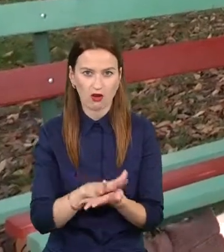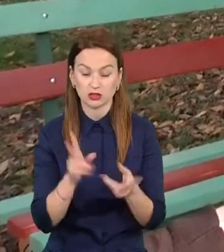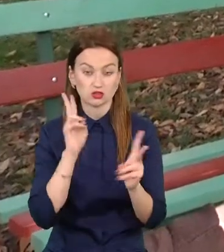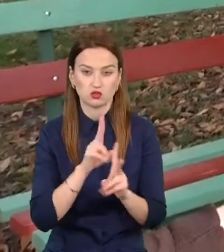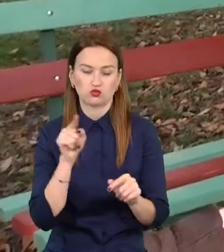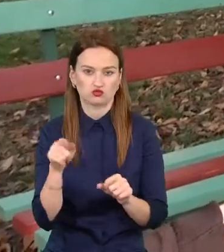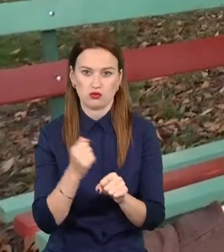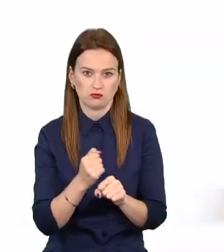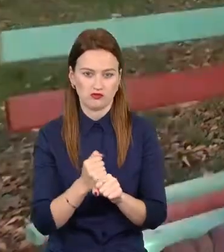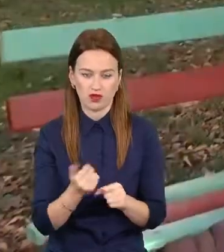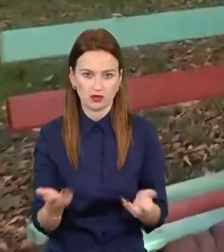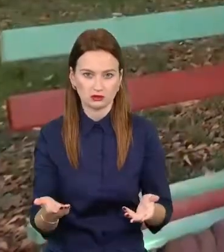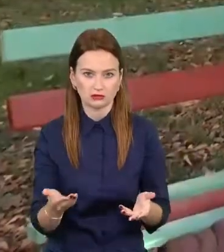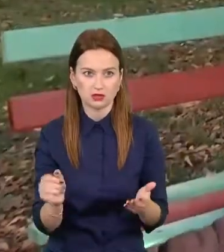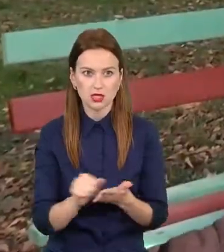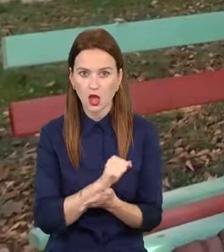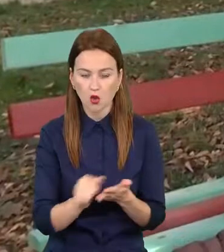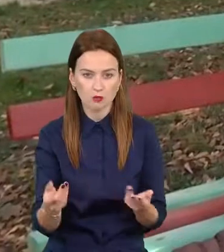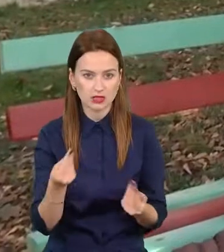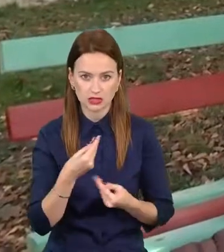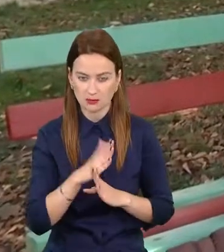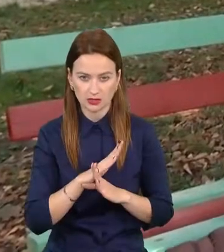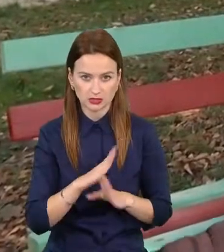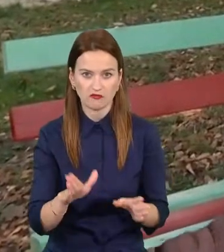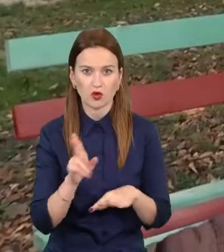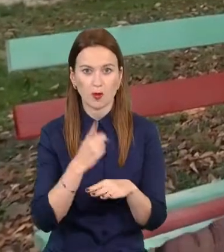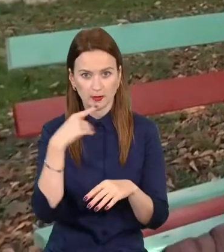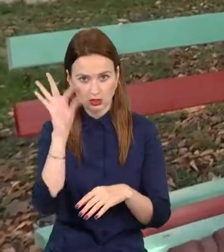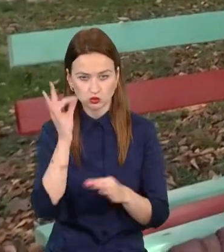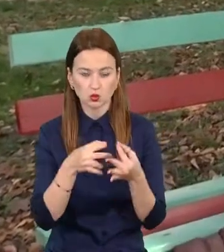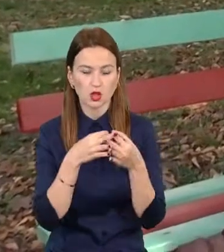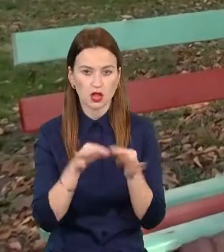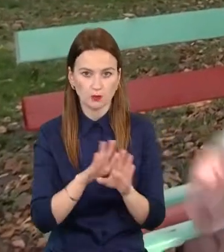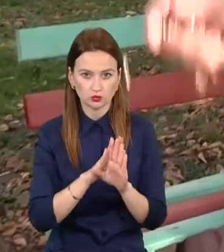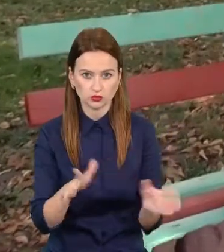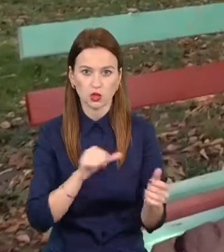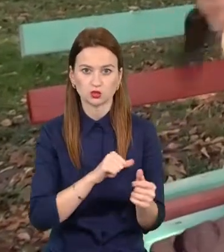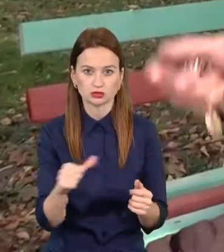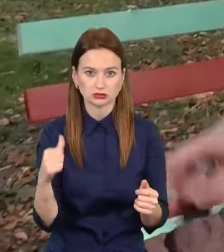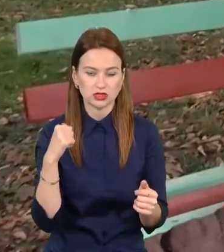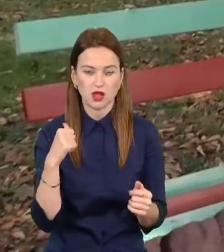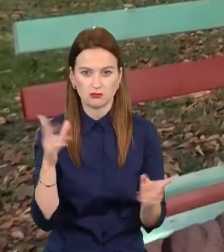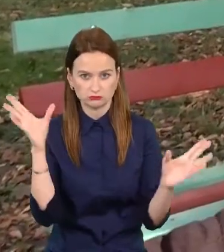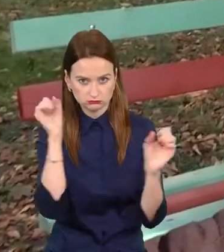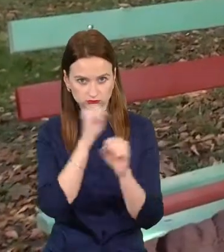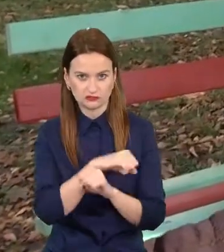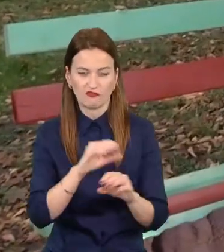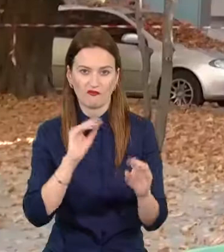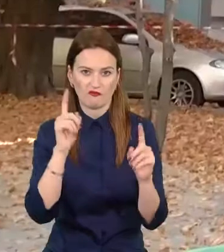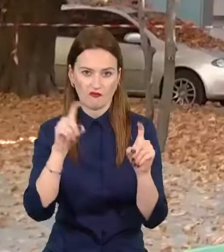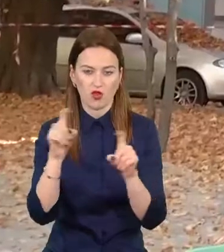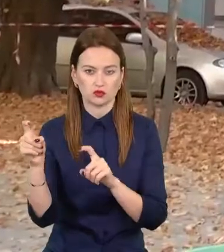знаю, что они там творят. Документы не предъявляют, милиции не пускают, сами самопроизвольно все